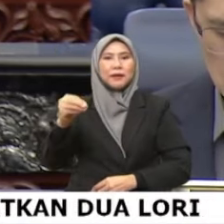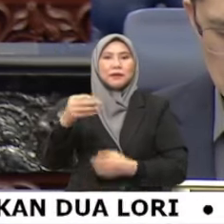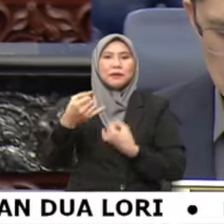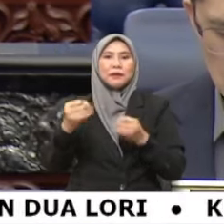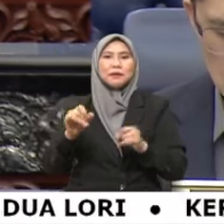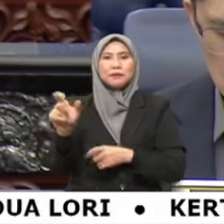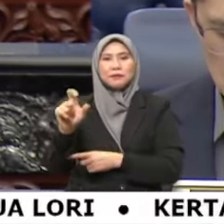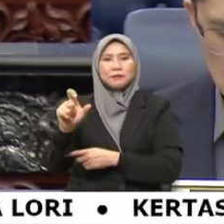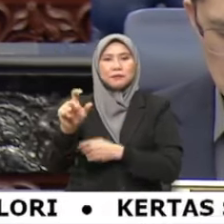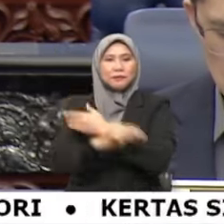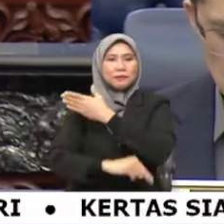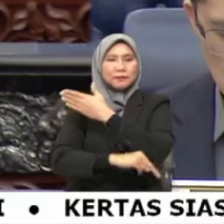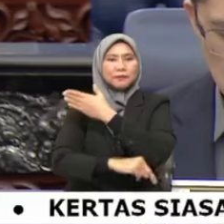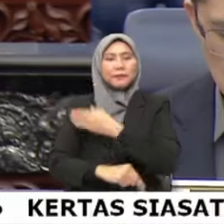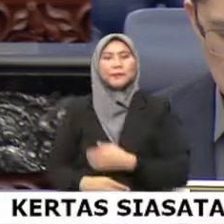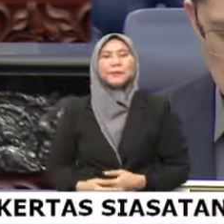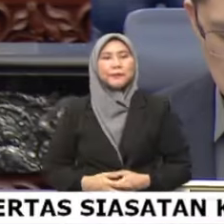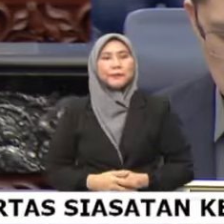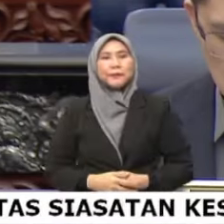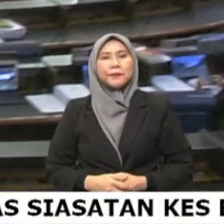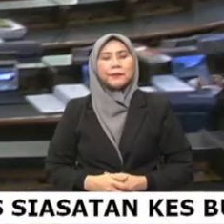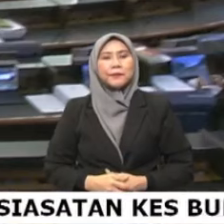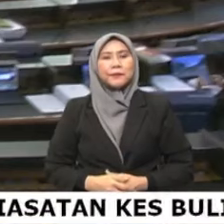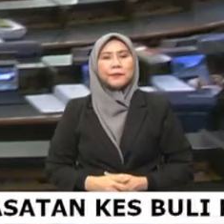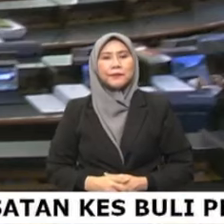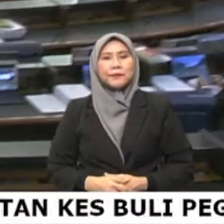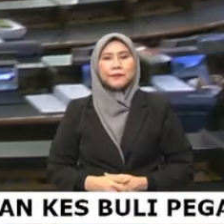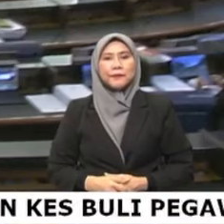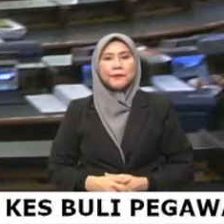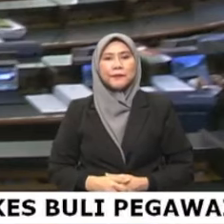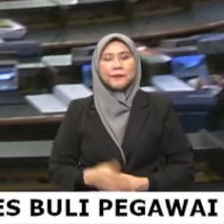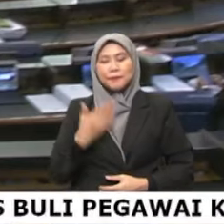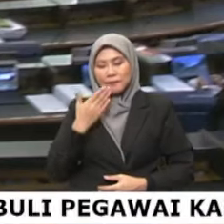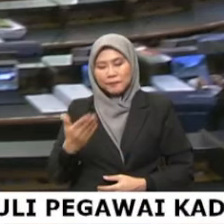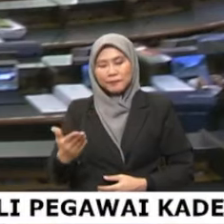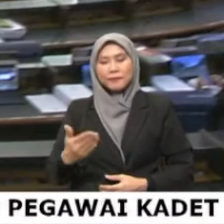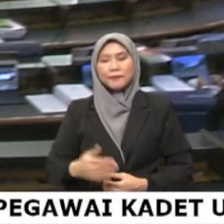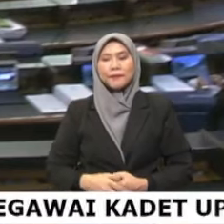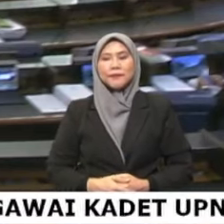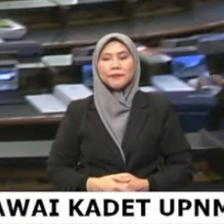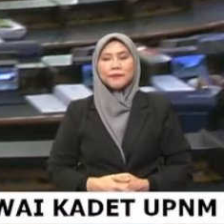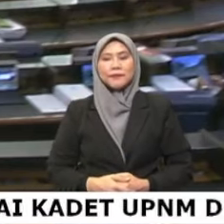Islam negeri-negeri. Terima kasih. Bagan Surah. Terima kasih,